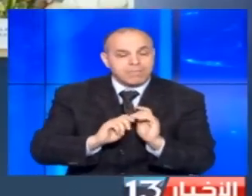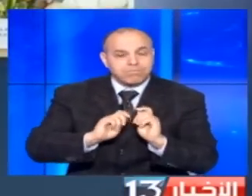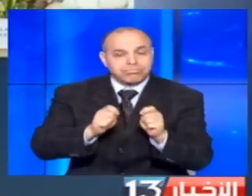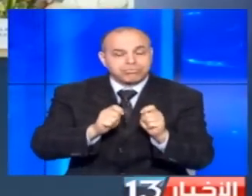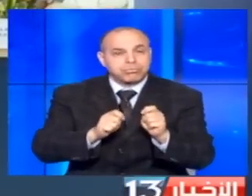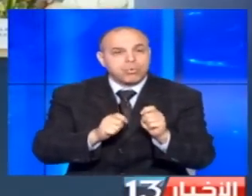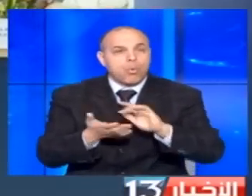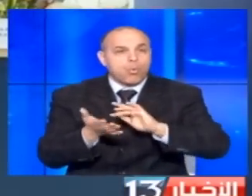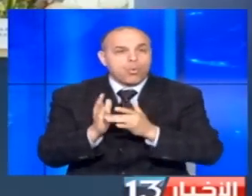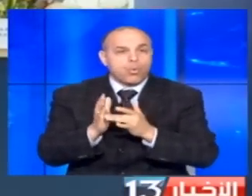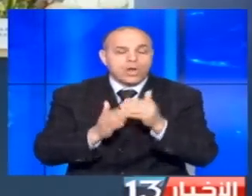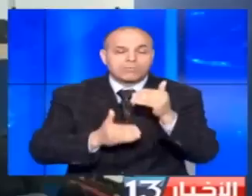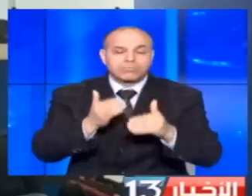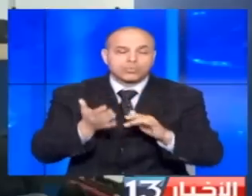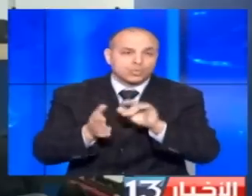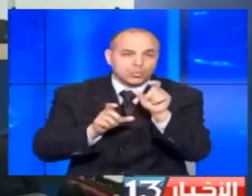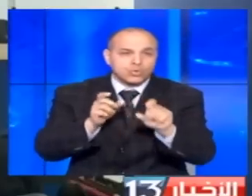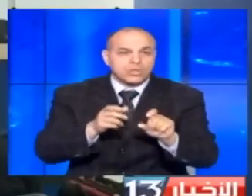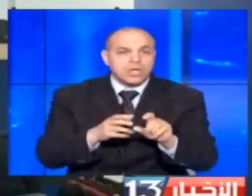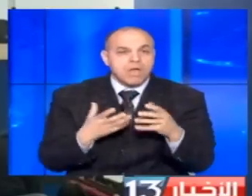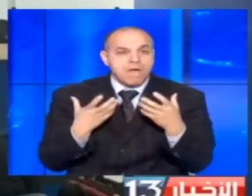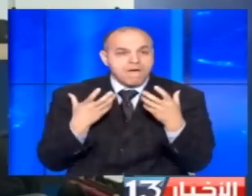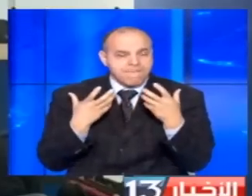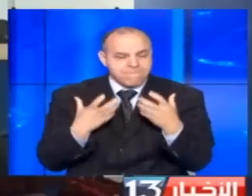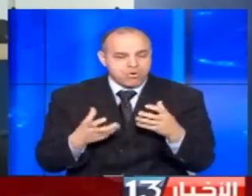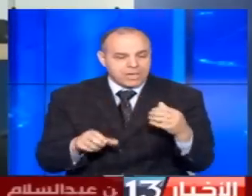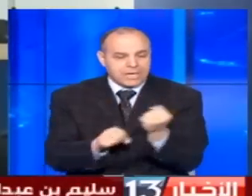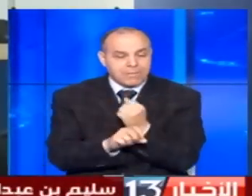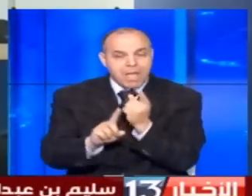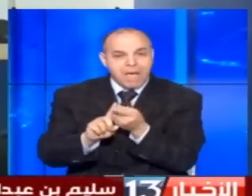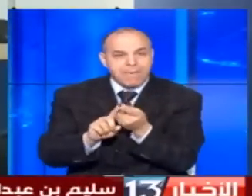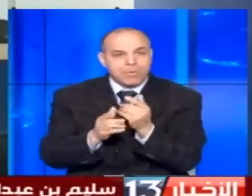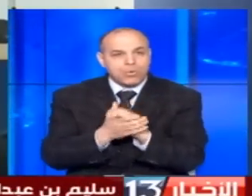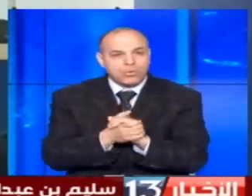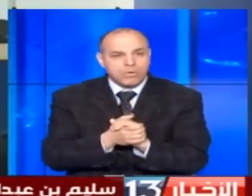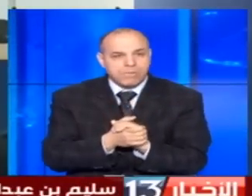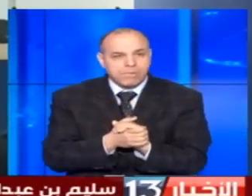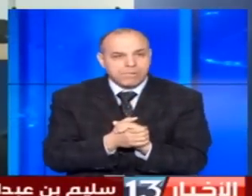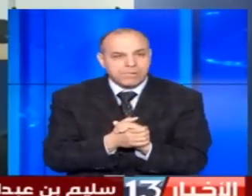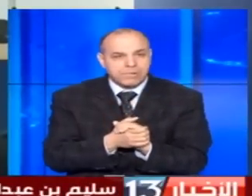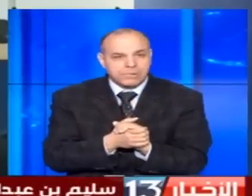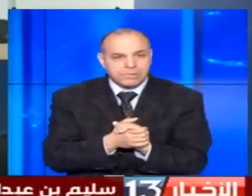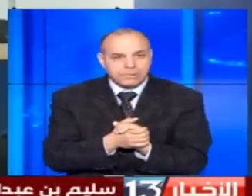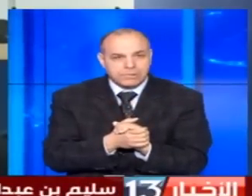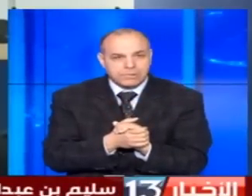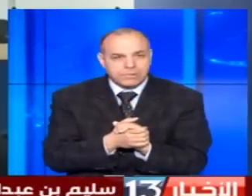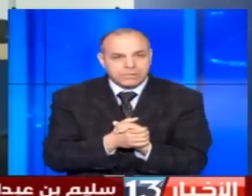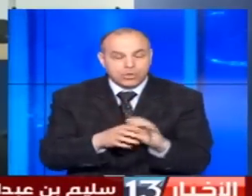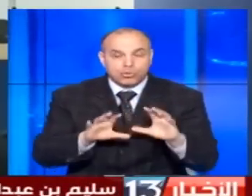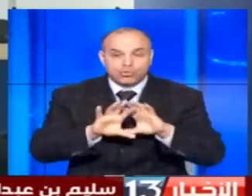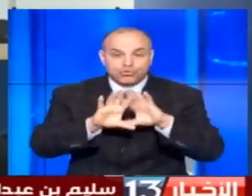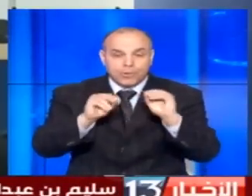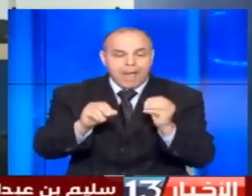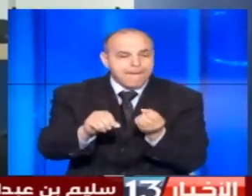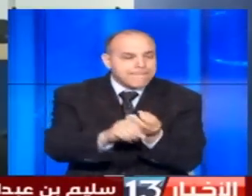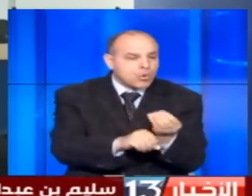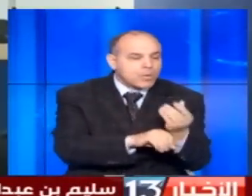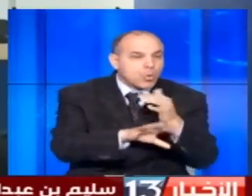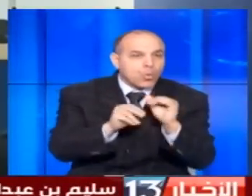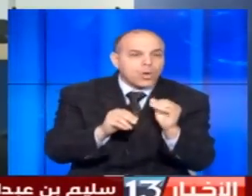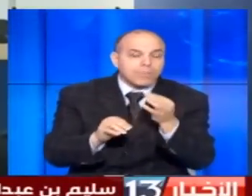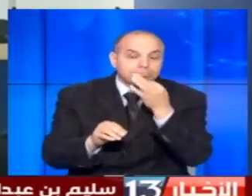مختلف مكونات المجتمع وحبوا نخدموا على اهميه جمع المعلومات